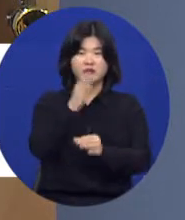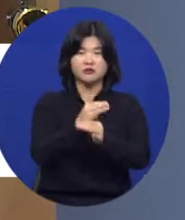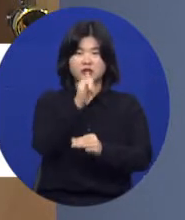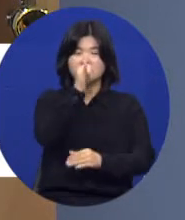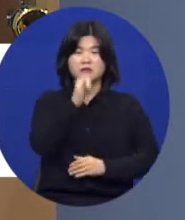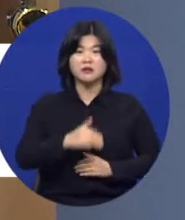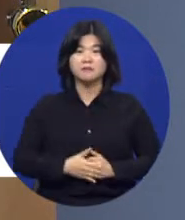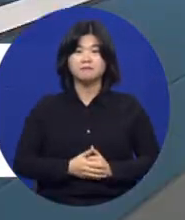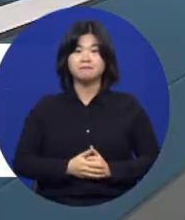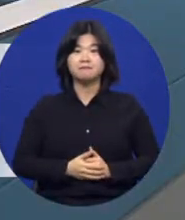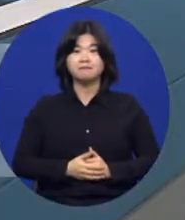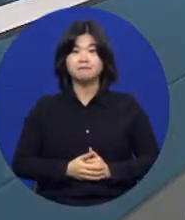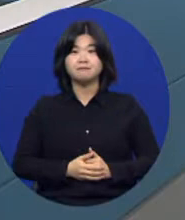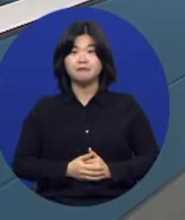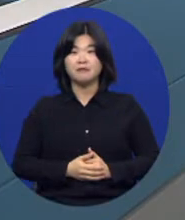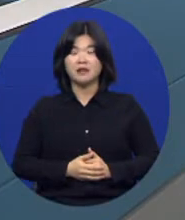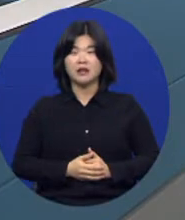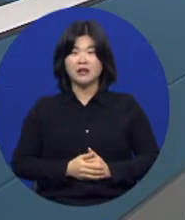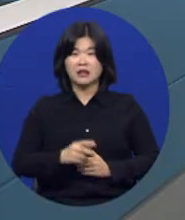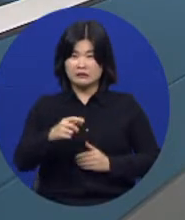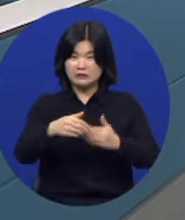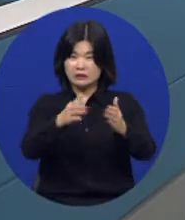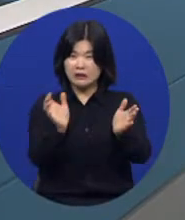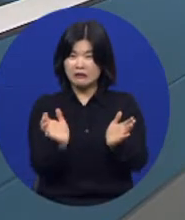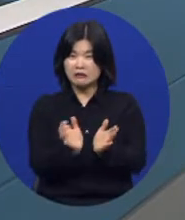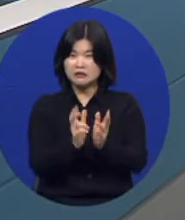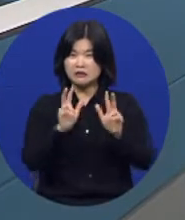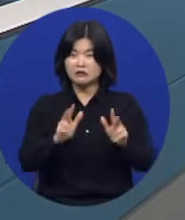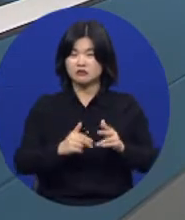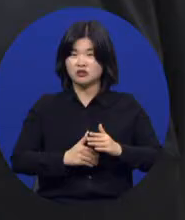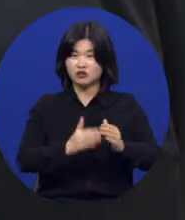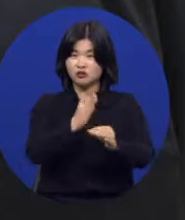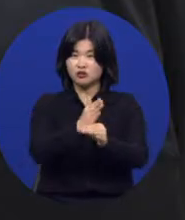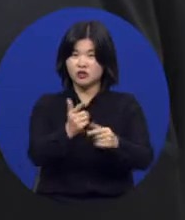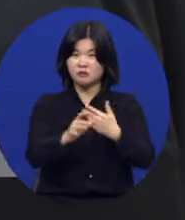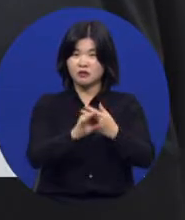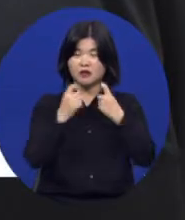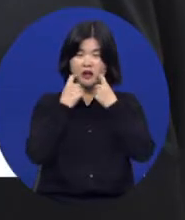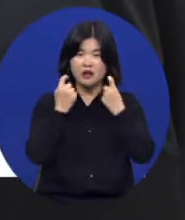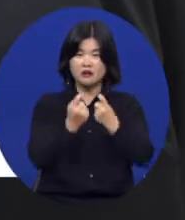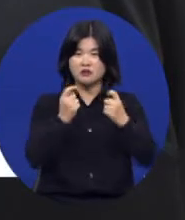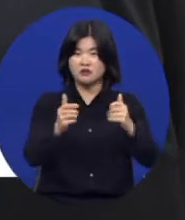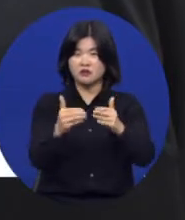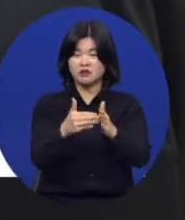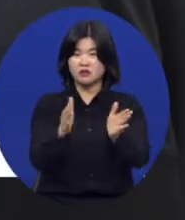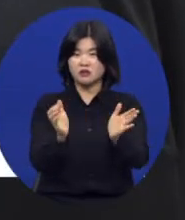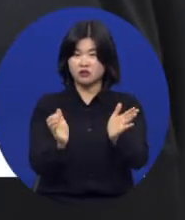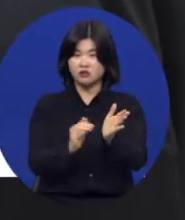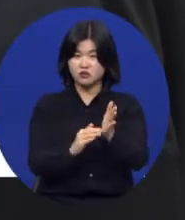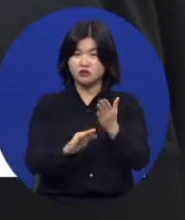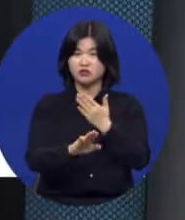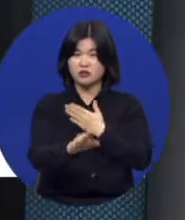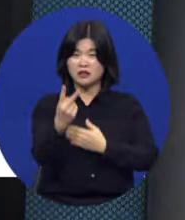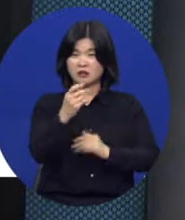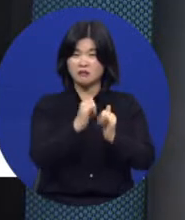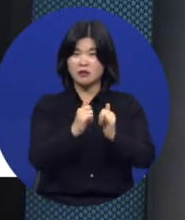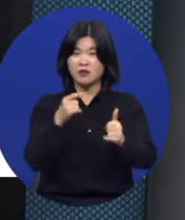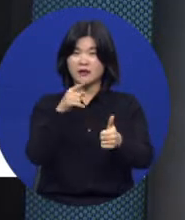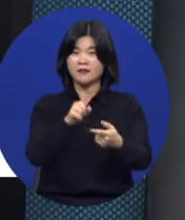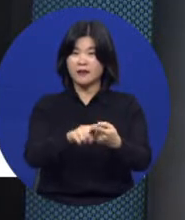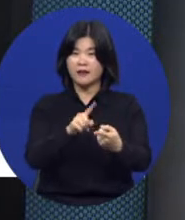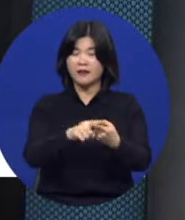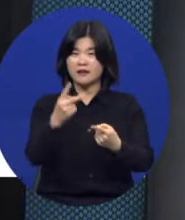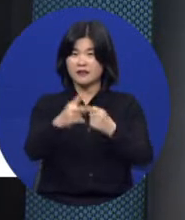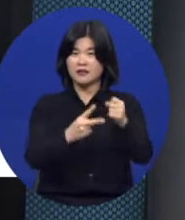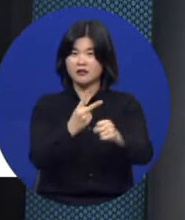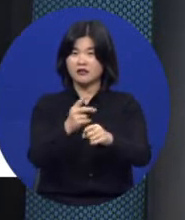거라고 그렇게 예상하고 있습니다. 수행단은 소송이 진행 중이거나 개별 소송을 마친 수용인을 제외한 2천여 명에 대해